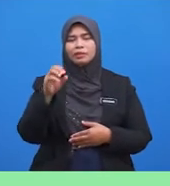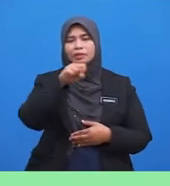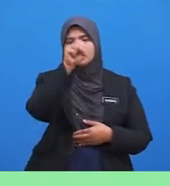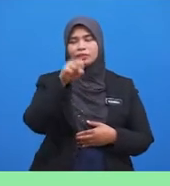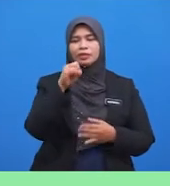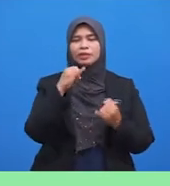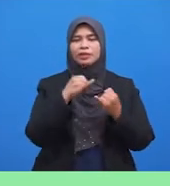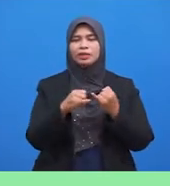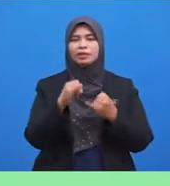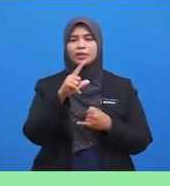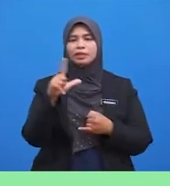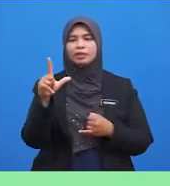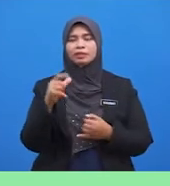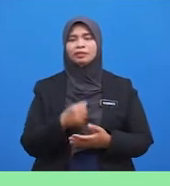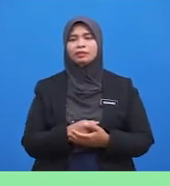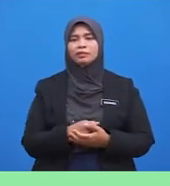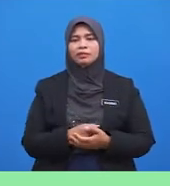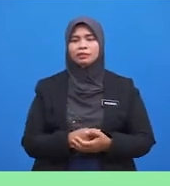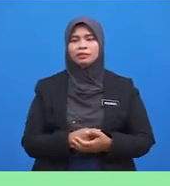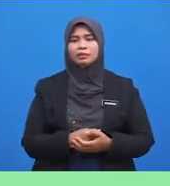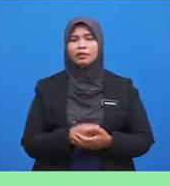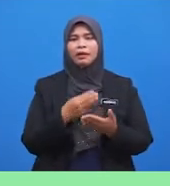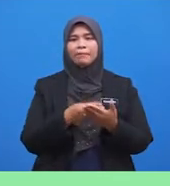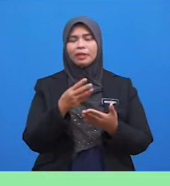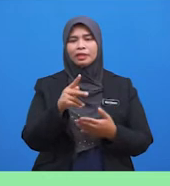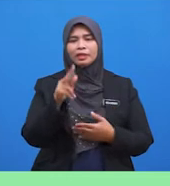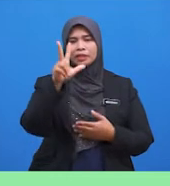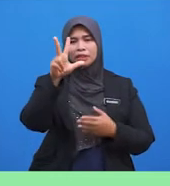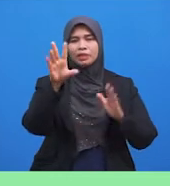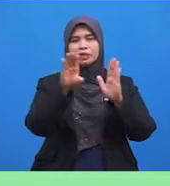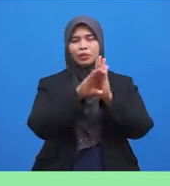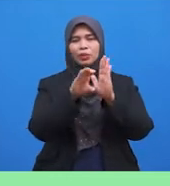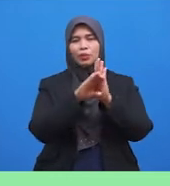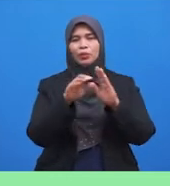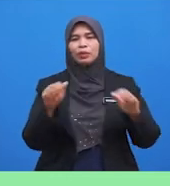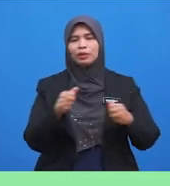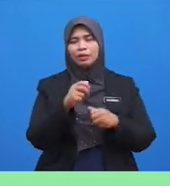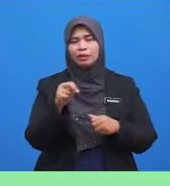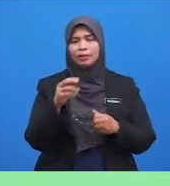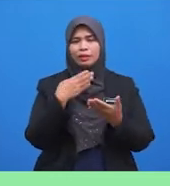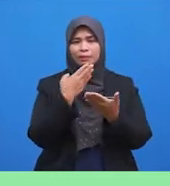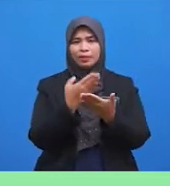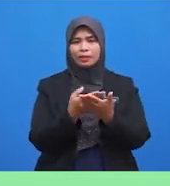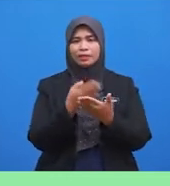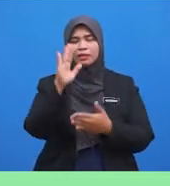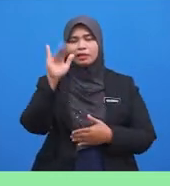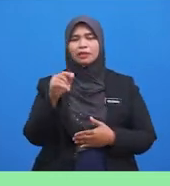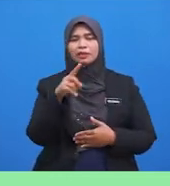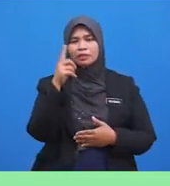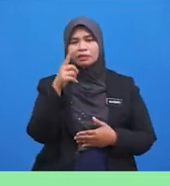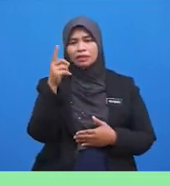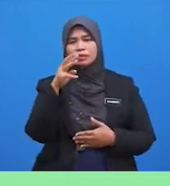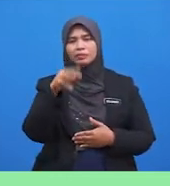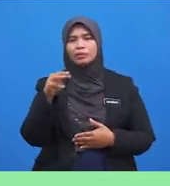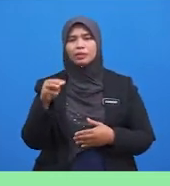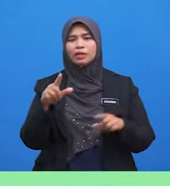yang terakhir ialah berikan tiga contoh amalan baik